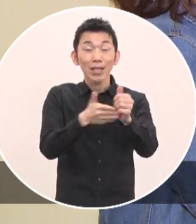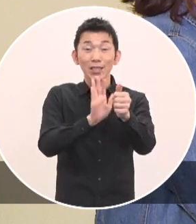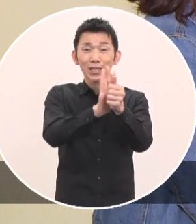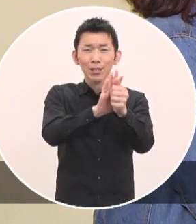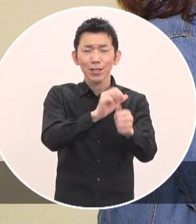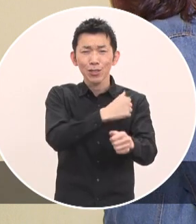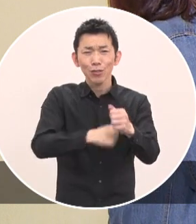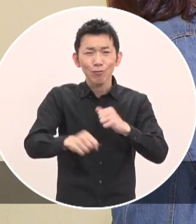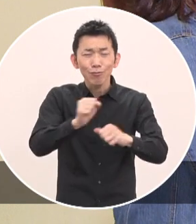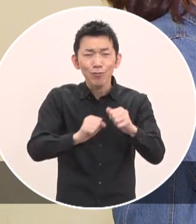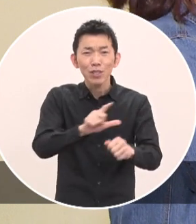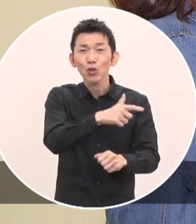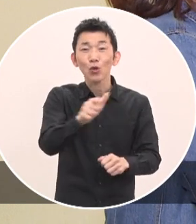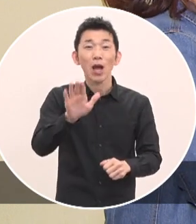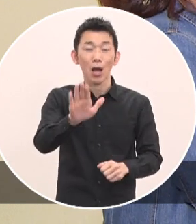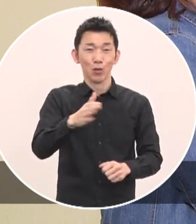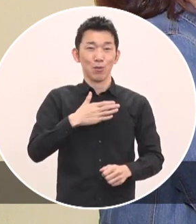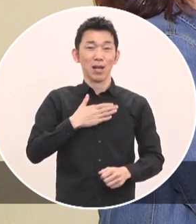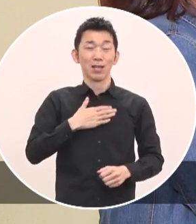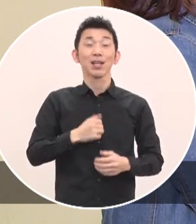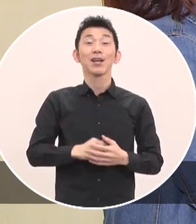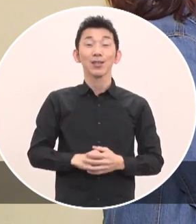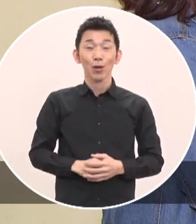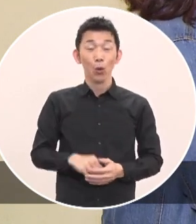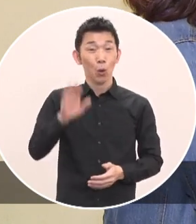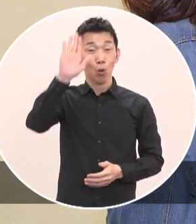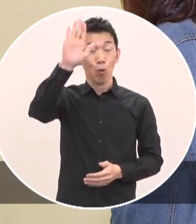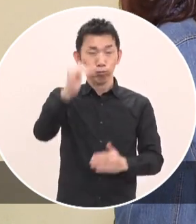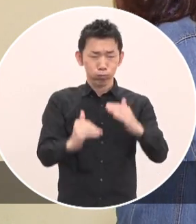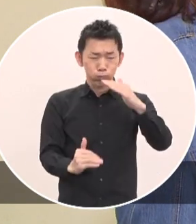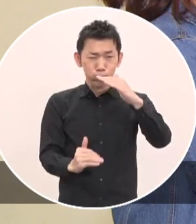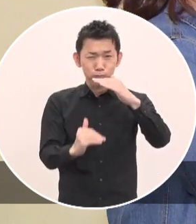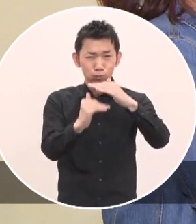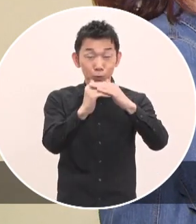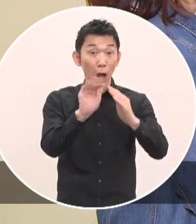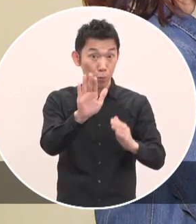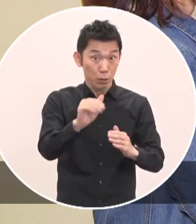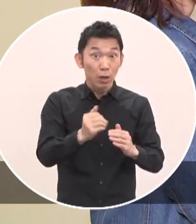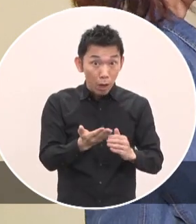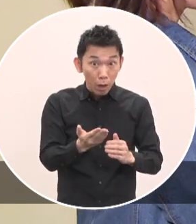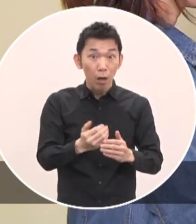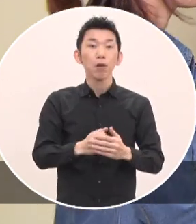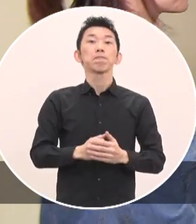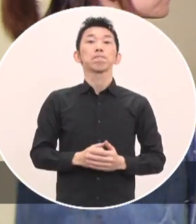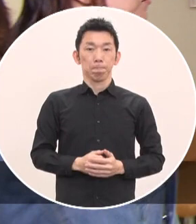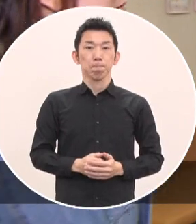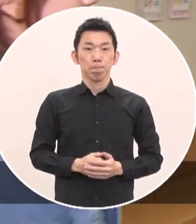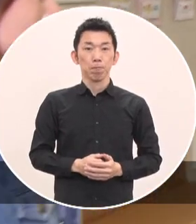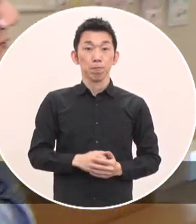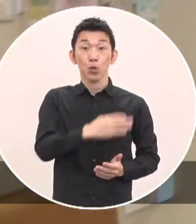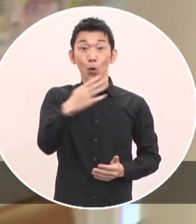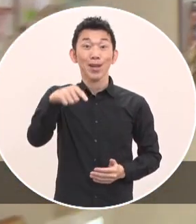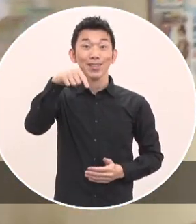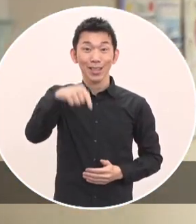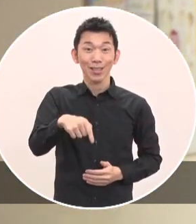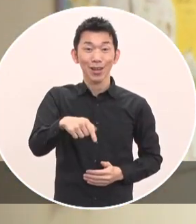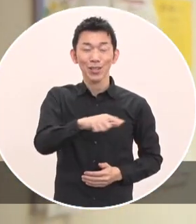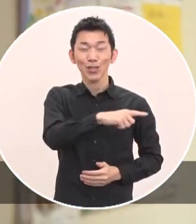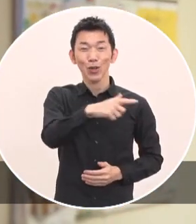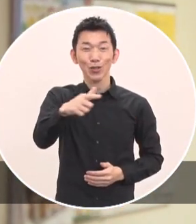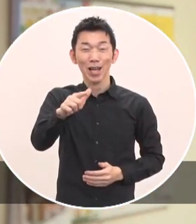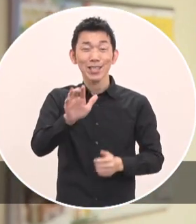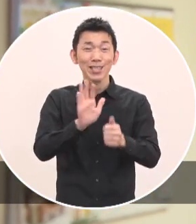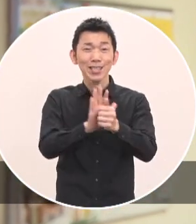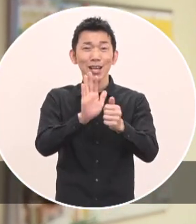いろいろ行われていることが分かりました今後も充実は図られるのでしょうかはい四日市市ではいろいろな